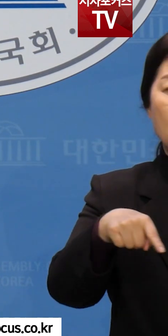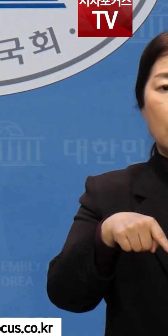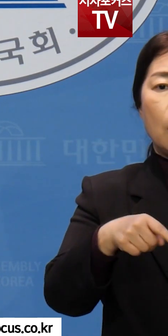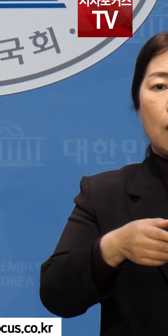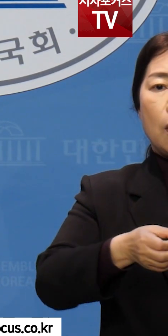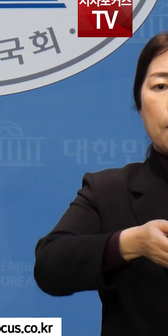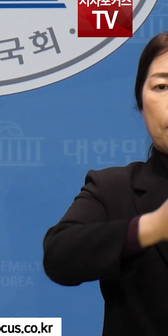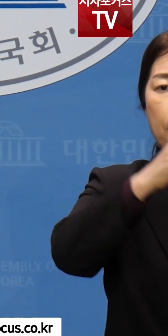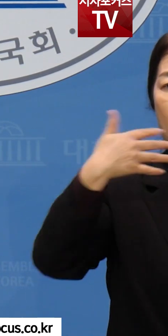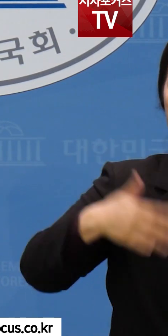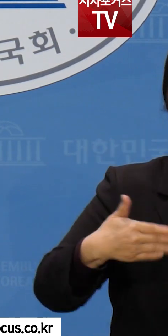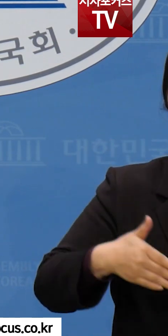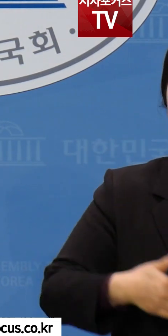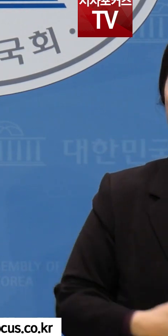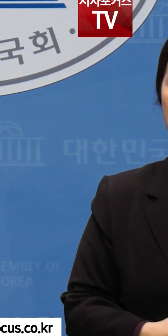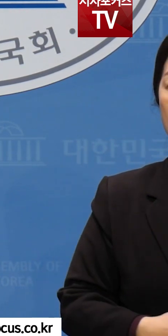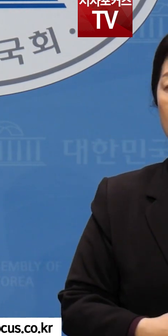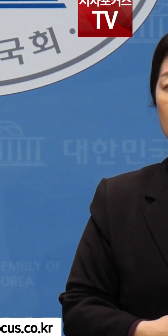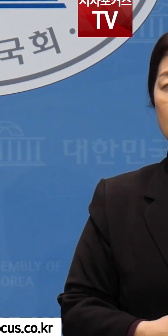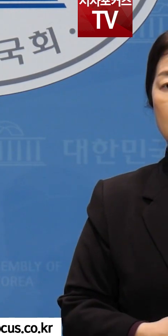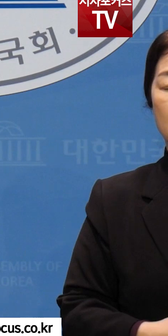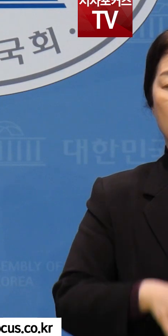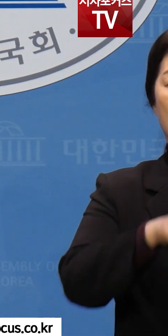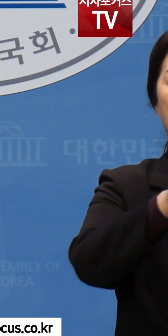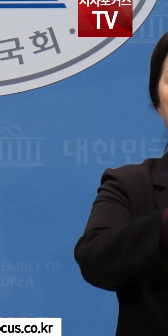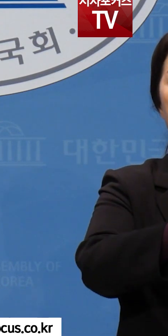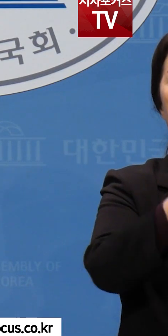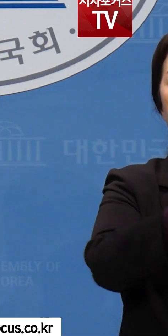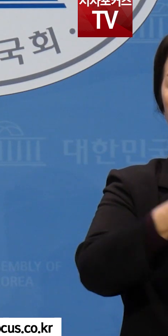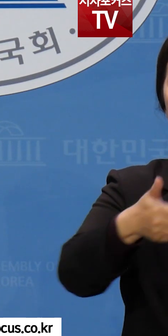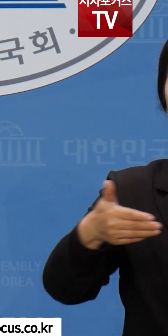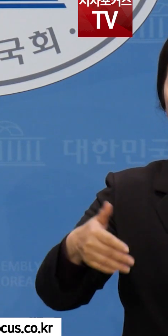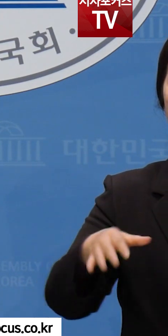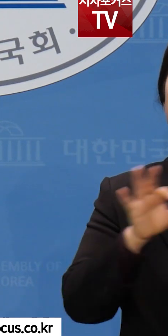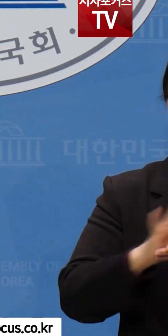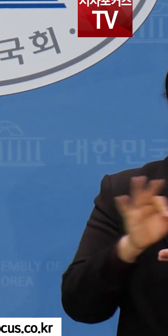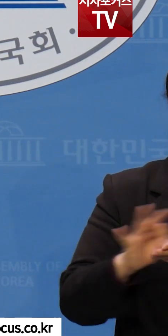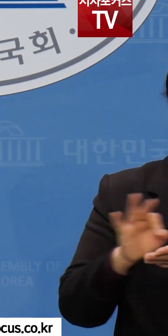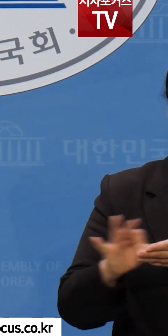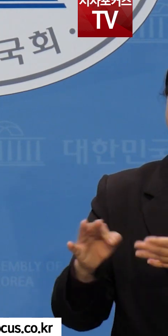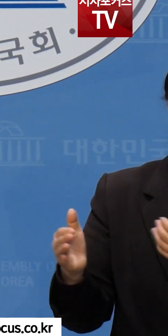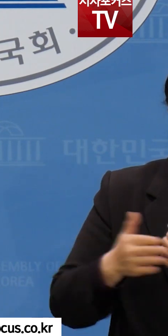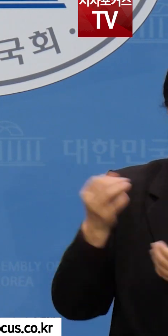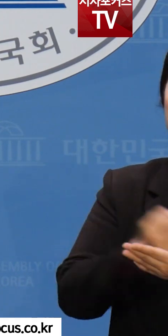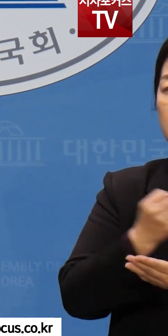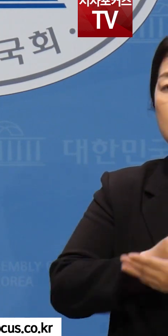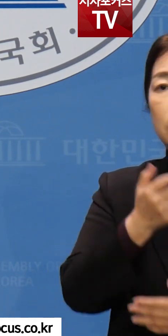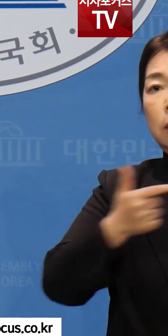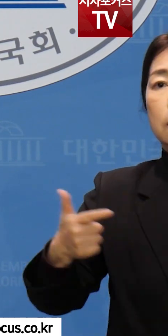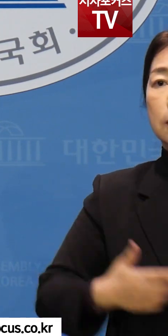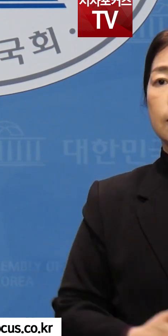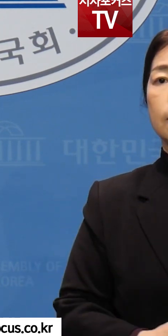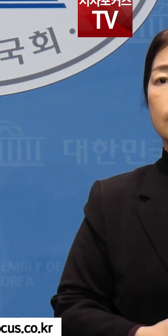컨트롤타워조차 설립하지 못하고 허송세월만 보내고 있으니까 정말 안타까울 따름입니다.